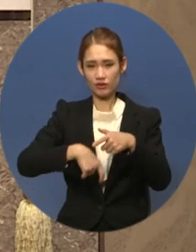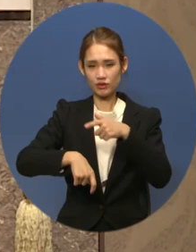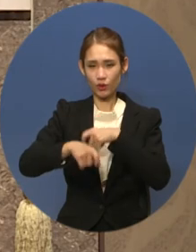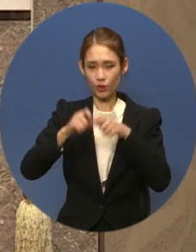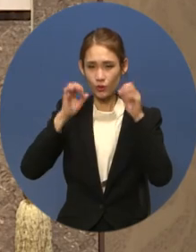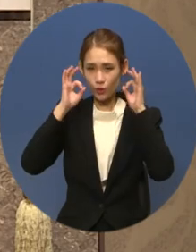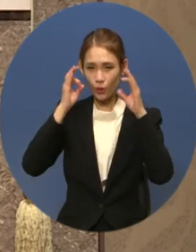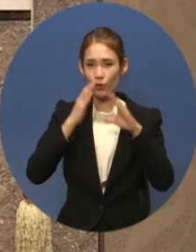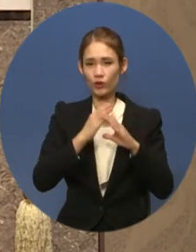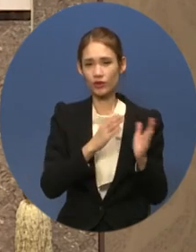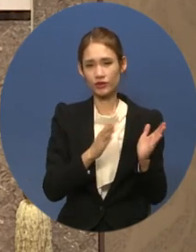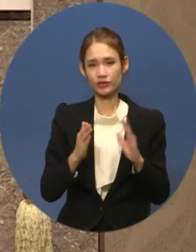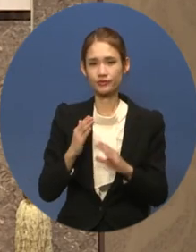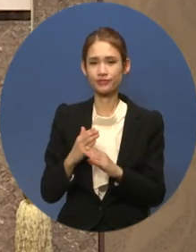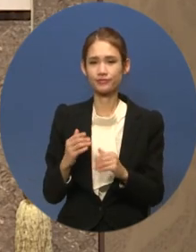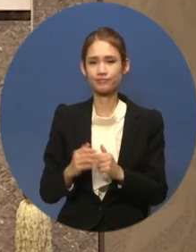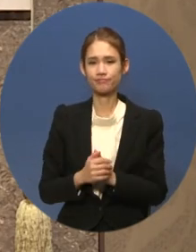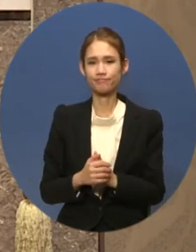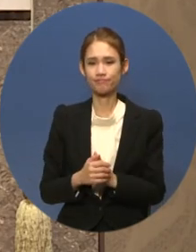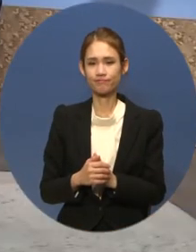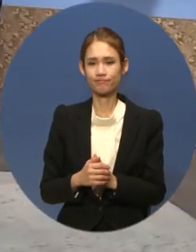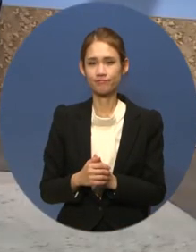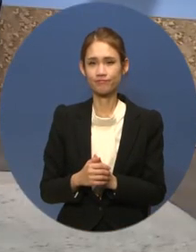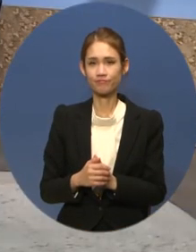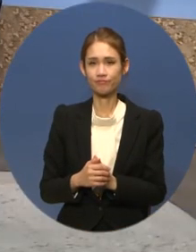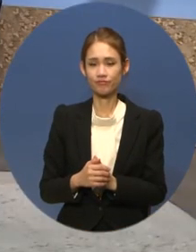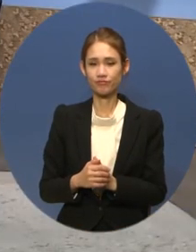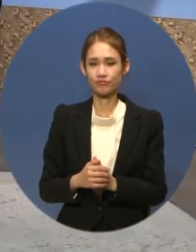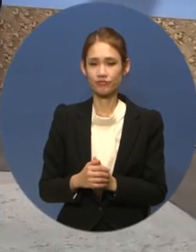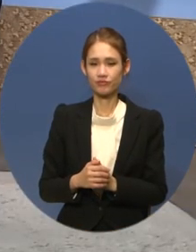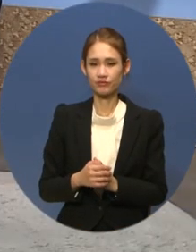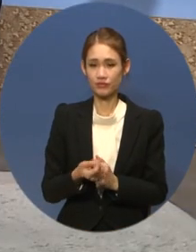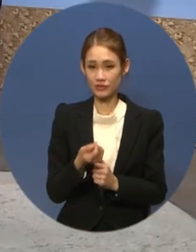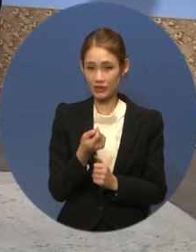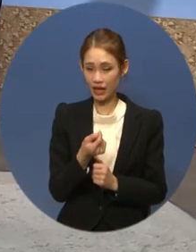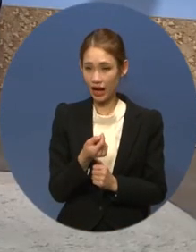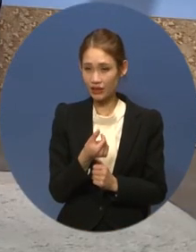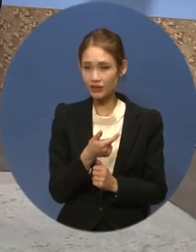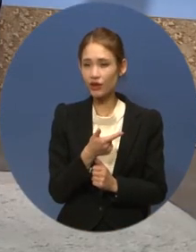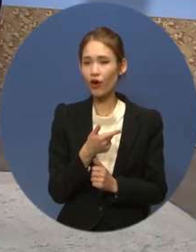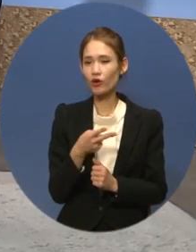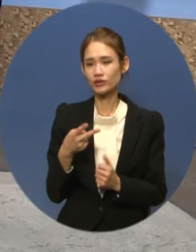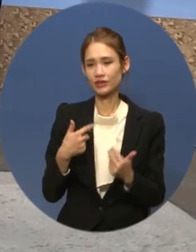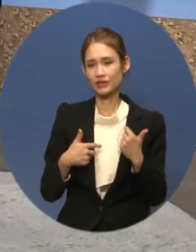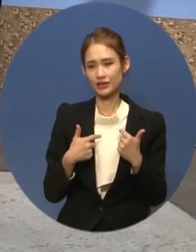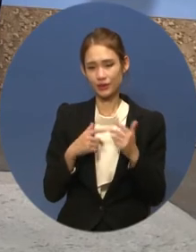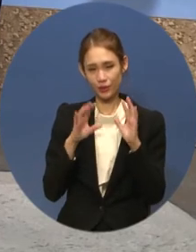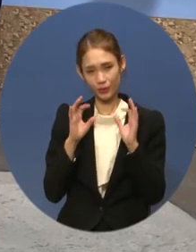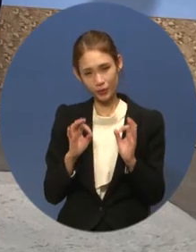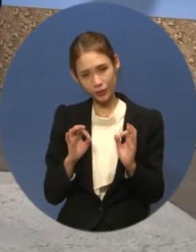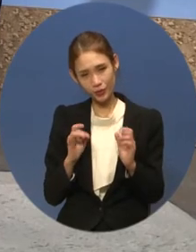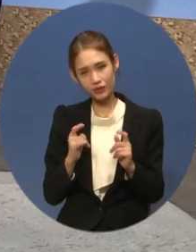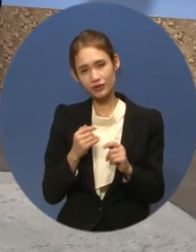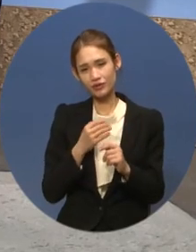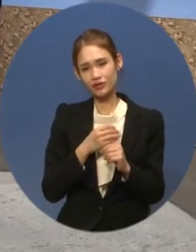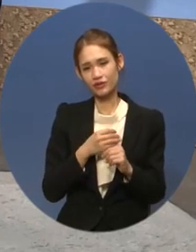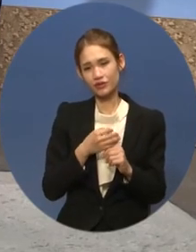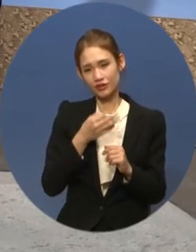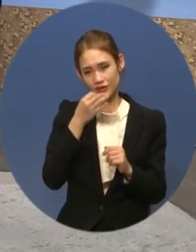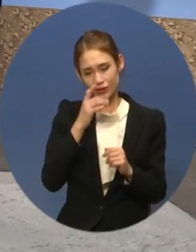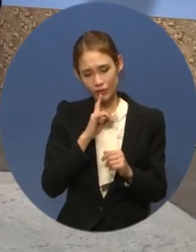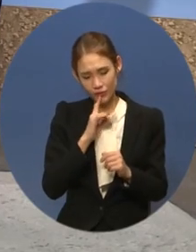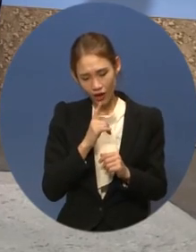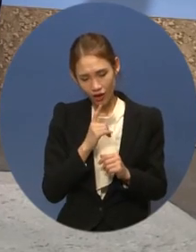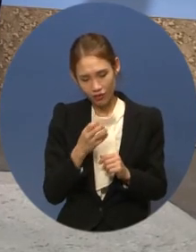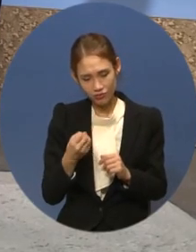노력을 하고자 준비하고 있습니다 예 얘가 또 작은 것에 기뻐하는 것을 뭐랄까 그렇게 송고 스러웠다